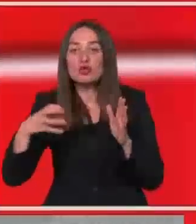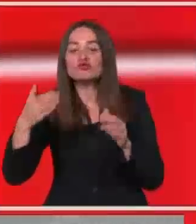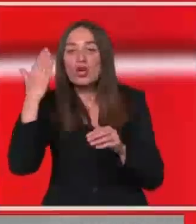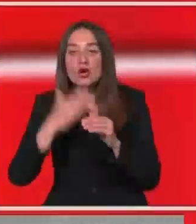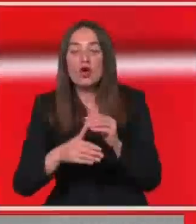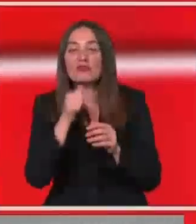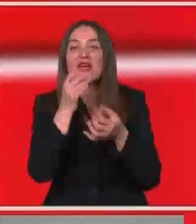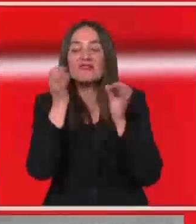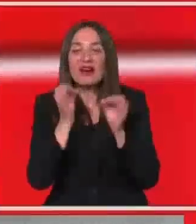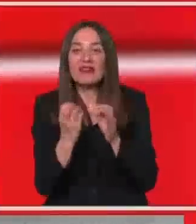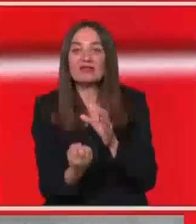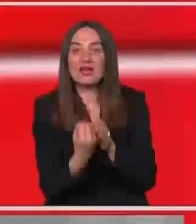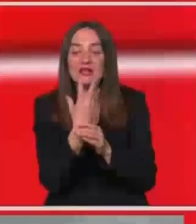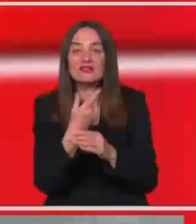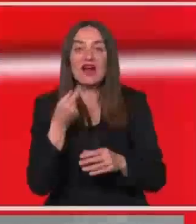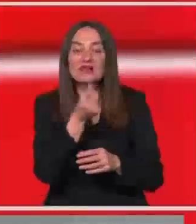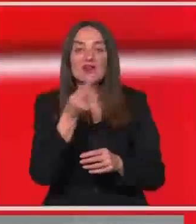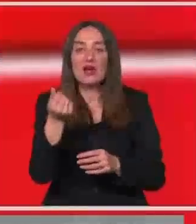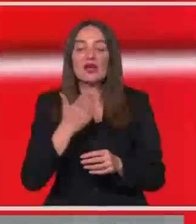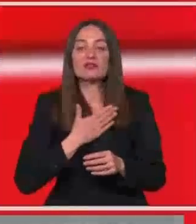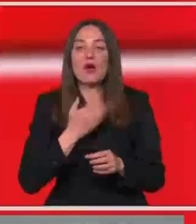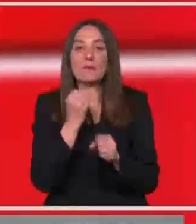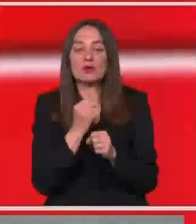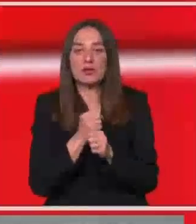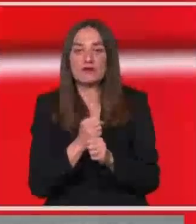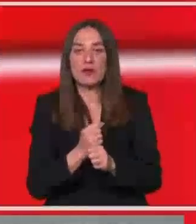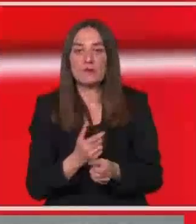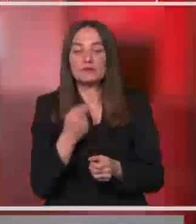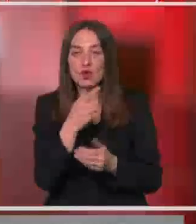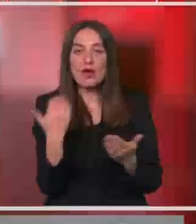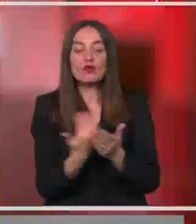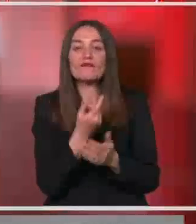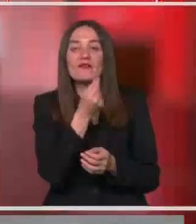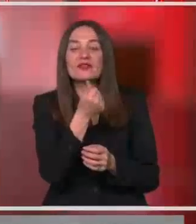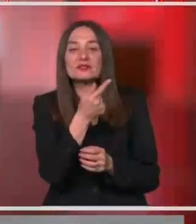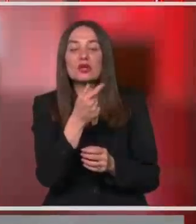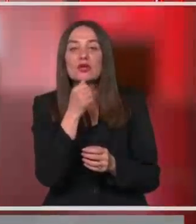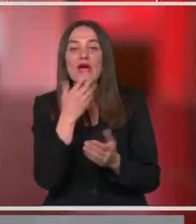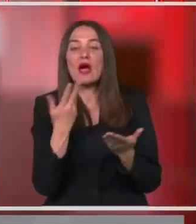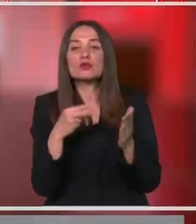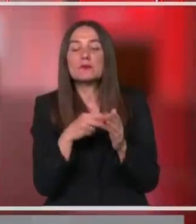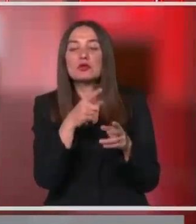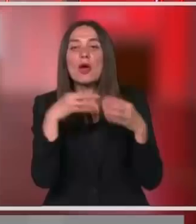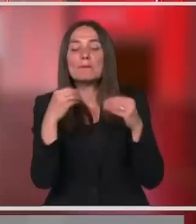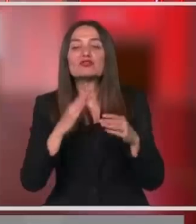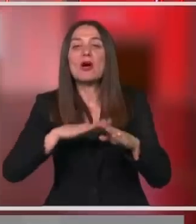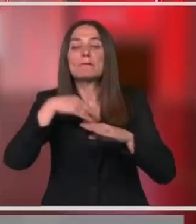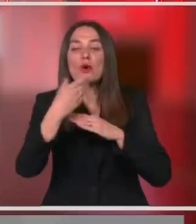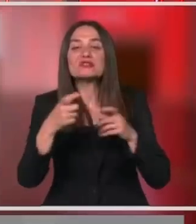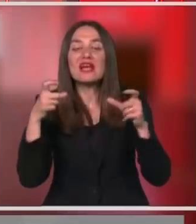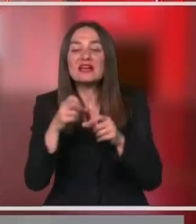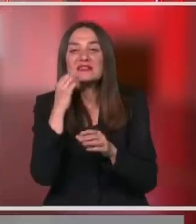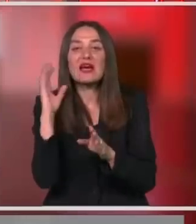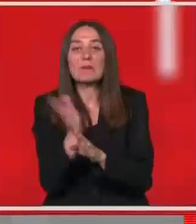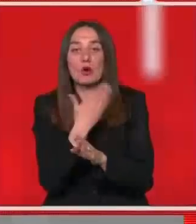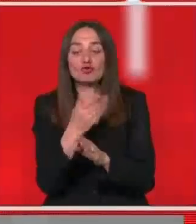iz kvalitetnijih izvora isfinansira svoje poslovne potrebe. To je novi finansijski instrument, ali to je priča za postkrizni period.